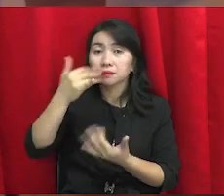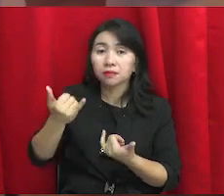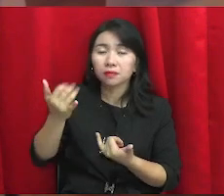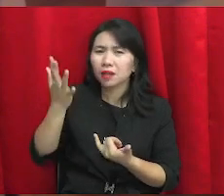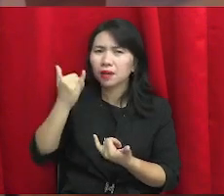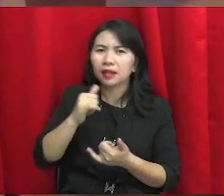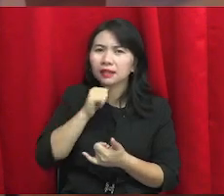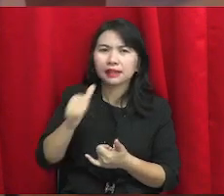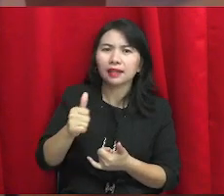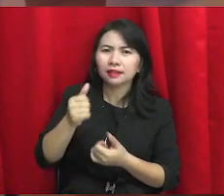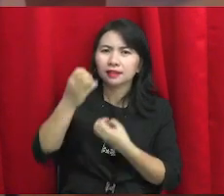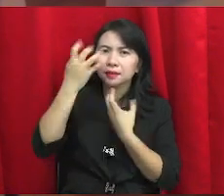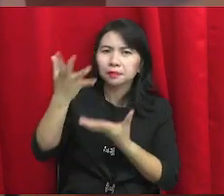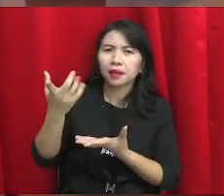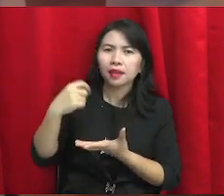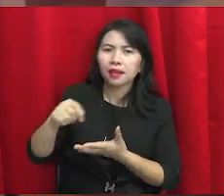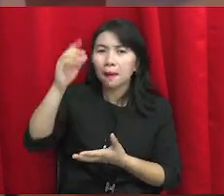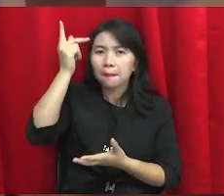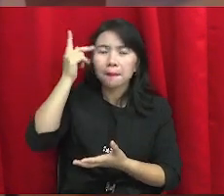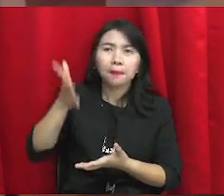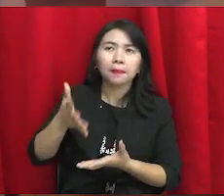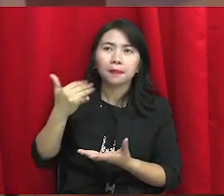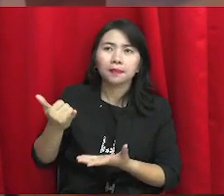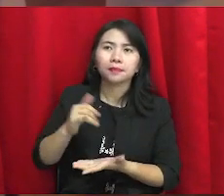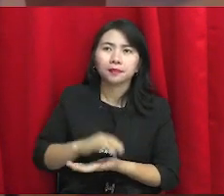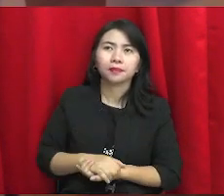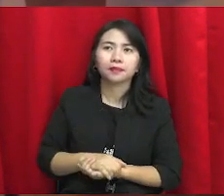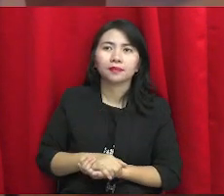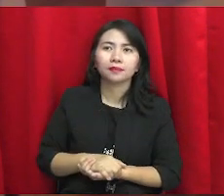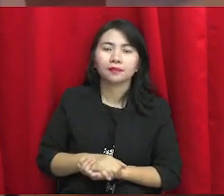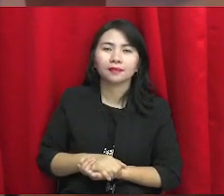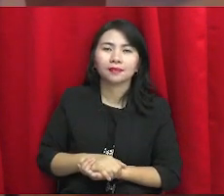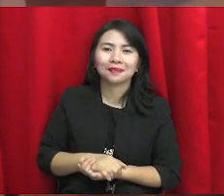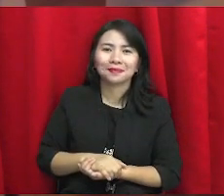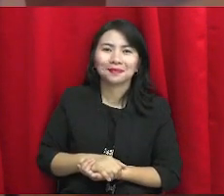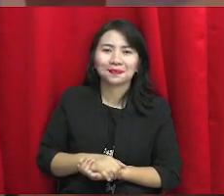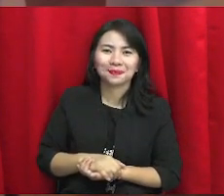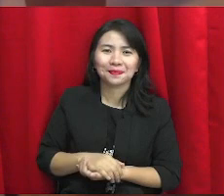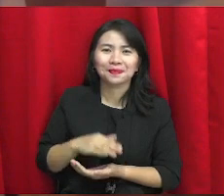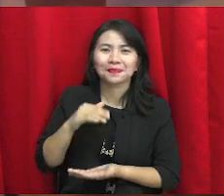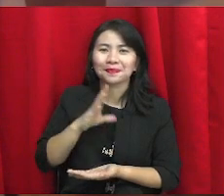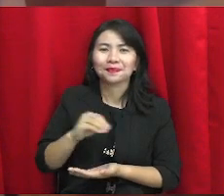hindi sumunod sa man of God? Yeah. Diba?